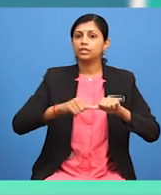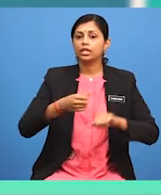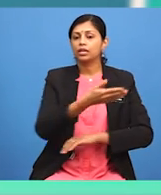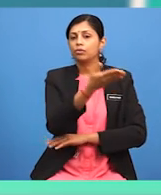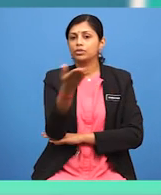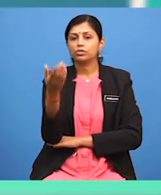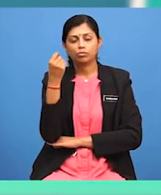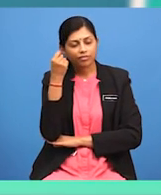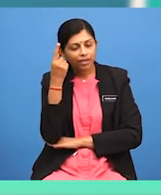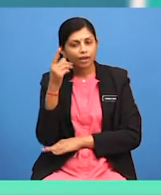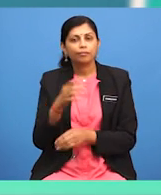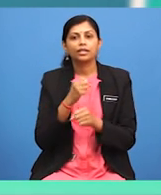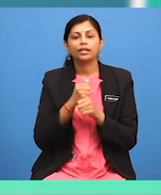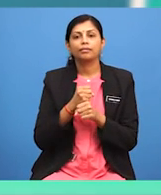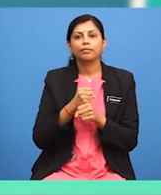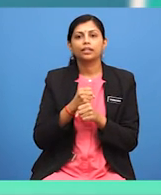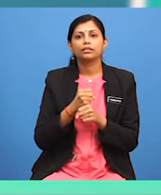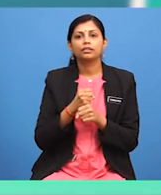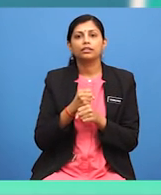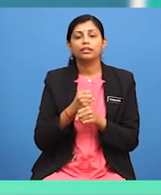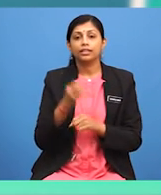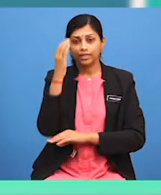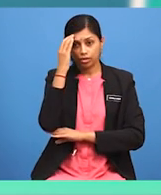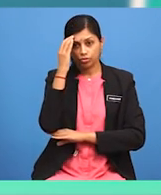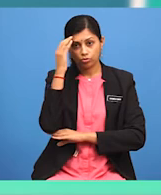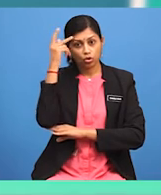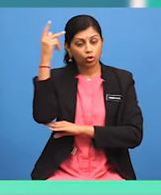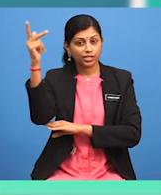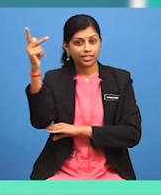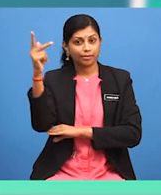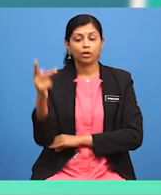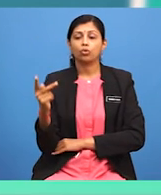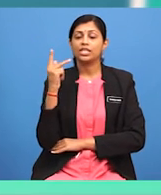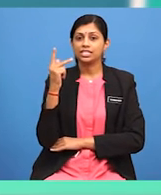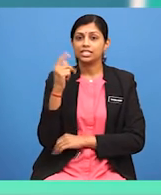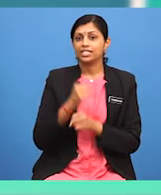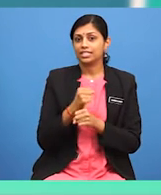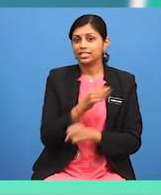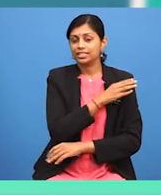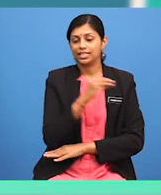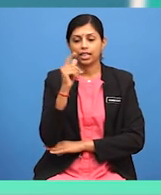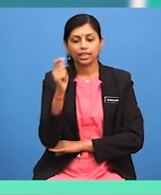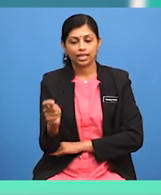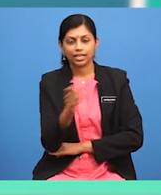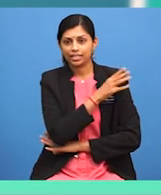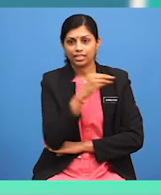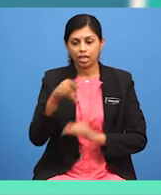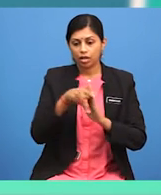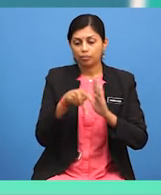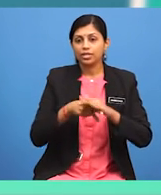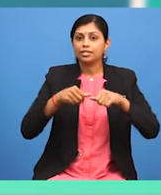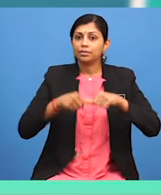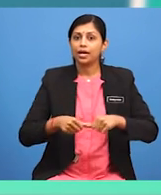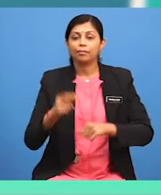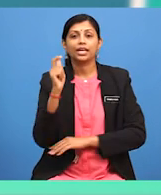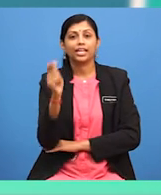dapat kuasai konsep kerja, tenaga dan kuasa serta prinsip keabadian